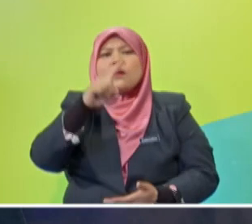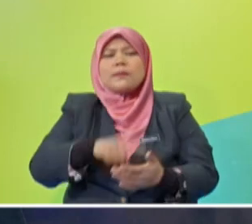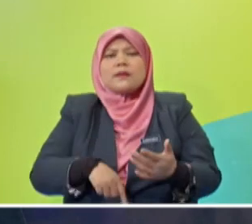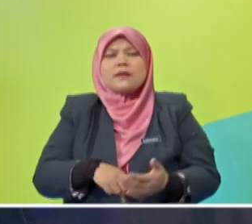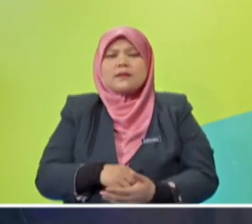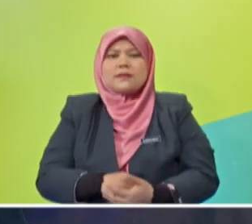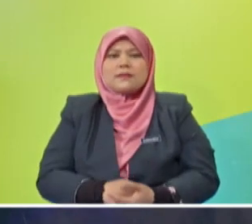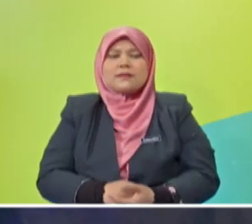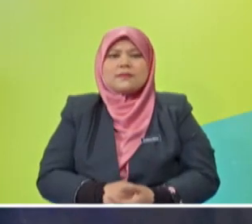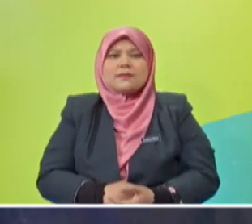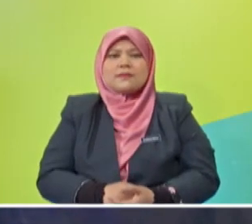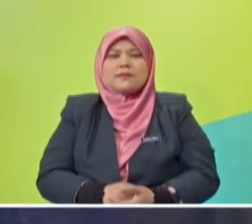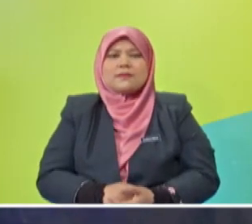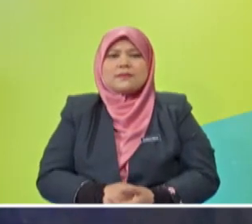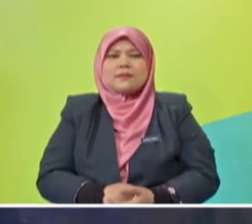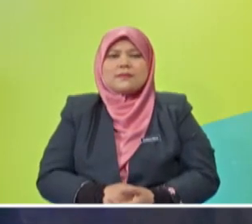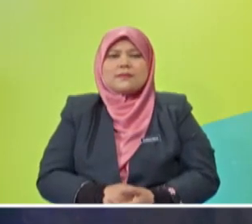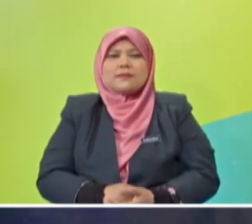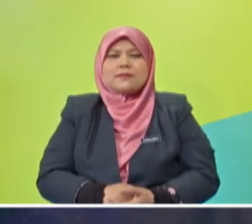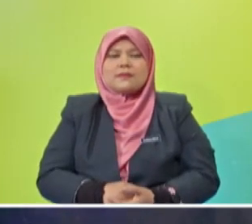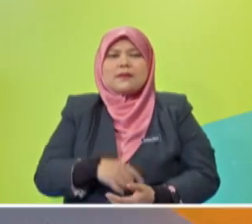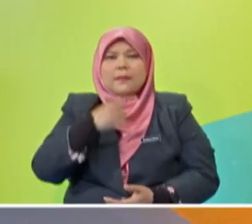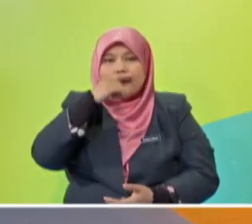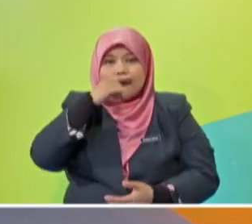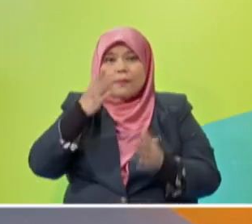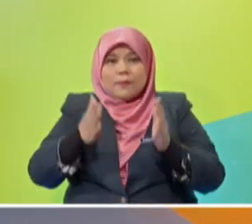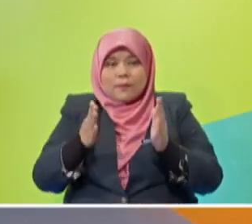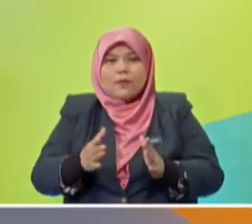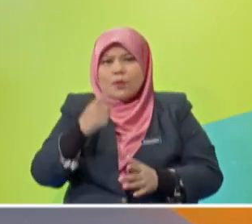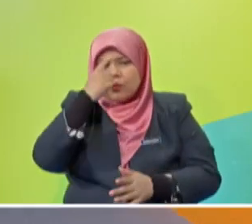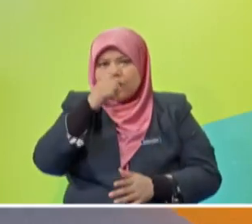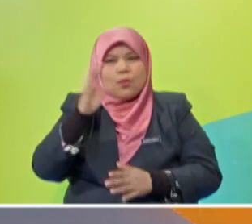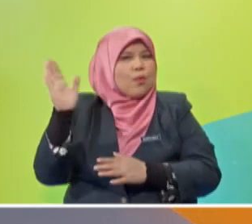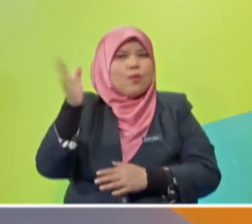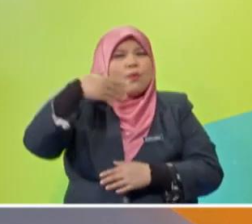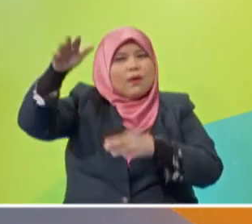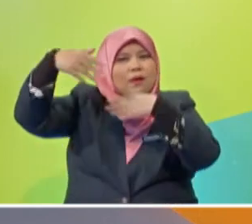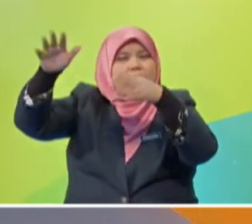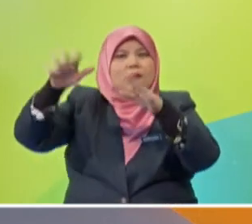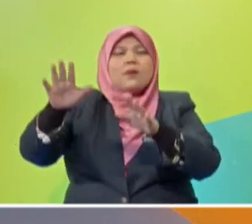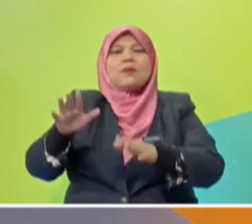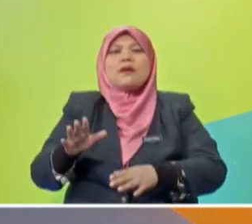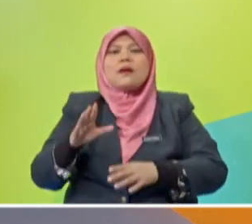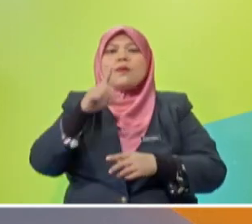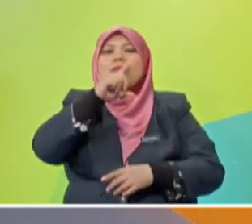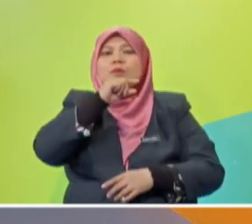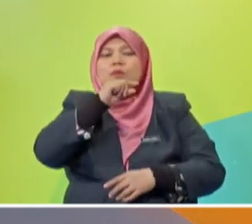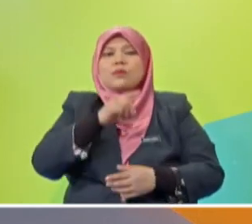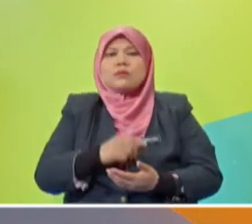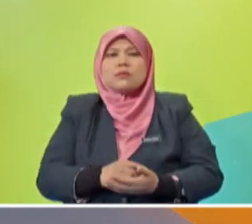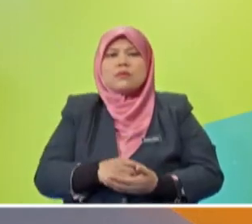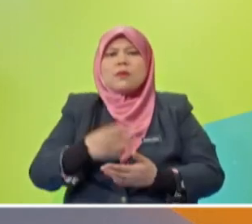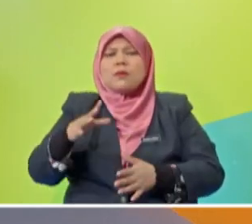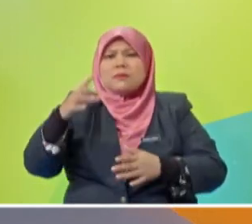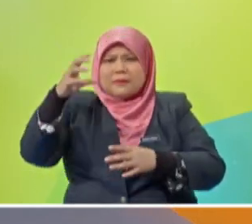cikgu. Okey. Okey. Setahu cikgu, orang-orang ni fungsi dia untuk halau burung kot. Betul. Kan? Itu pun yang saya tahu. Sebab kadang-kadang burung ni